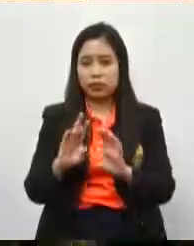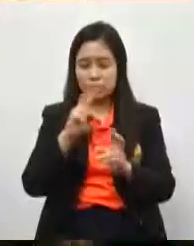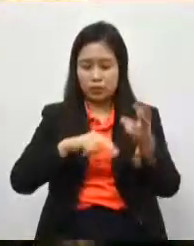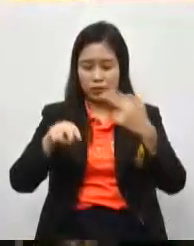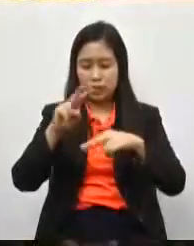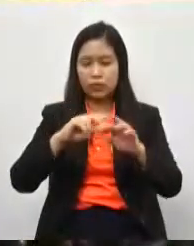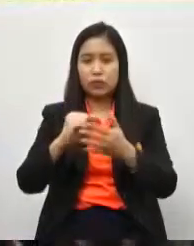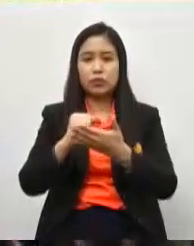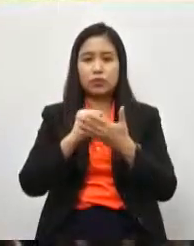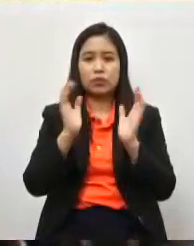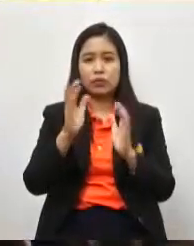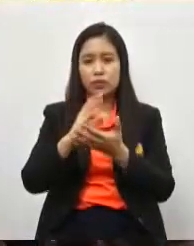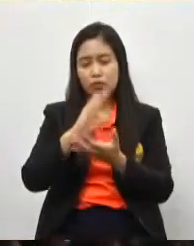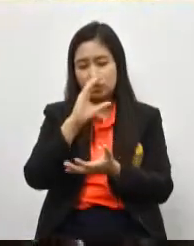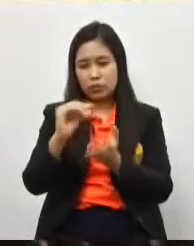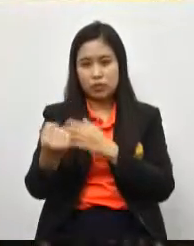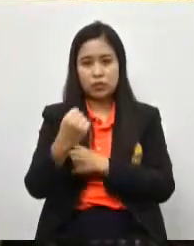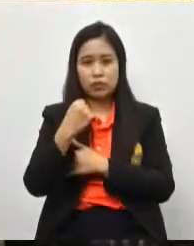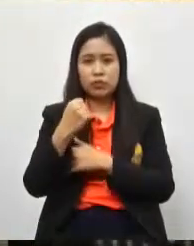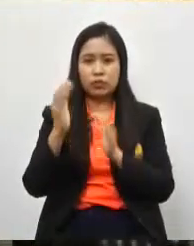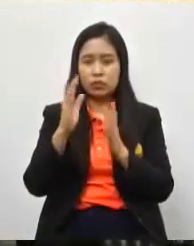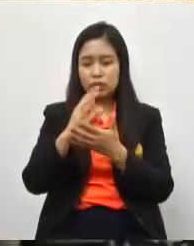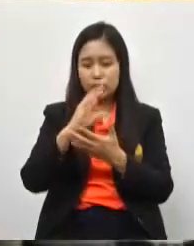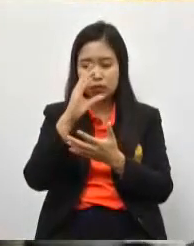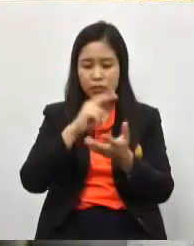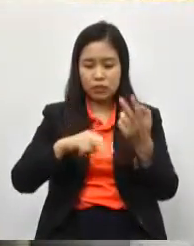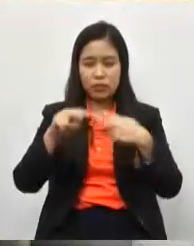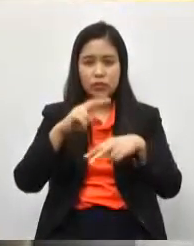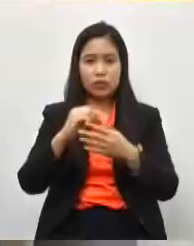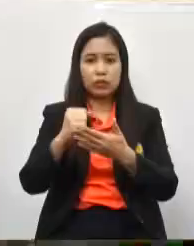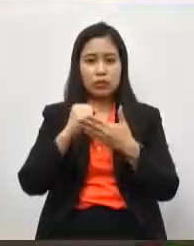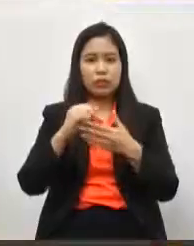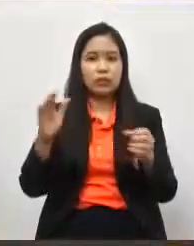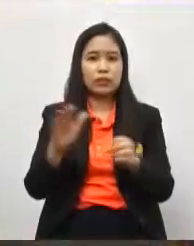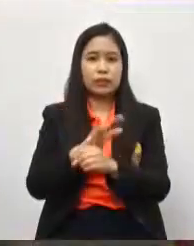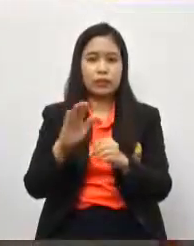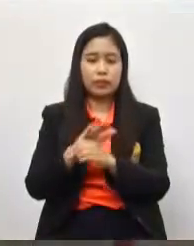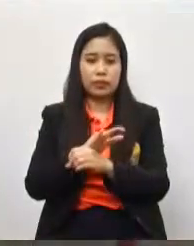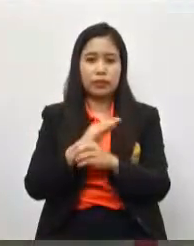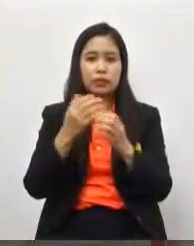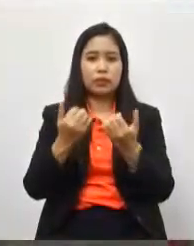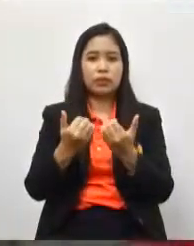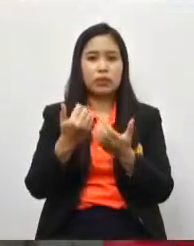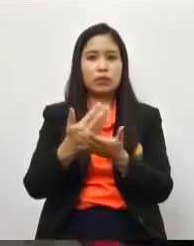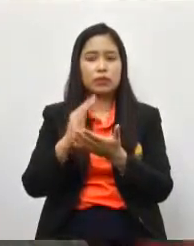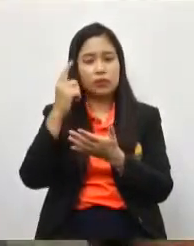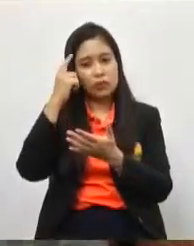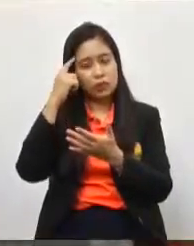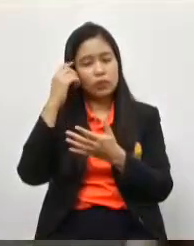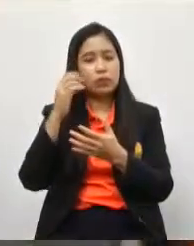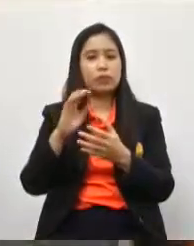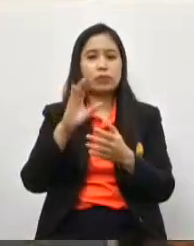นให้มีความเข้มแข็งนักเรียนได้รับการดูแลช่วยเหลืออย่างทั่วถึงและตรงตามสภาพปัญหา